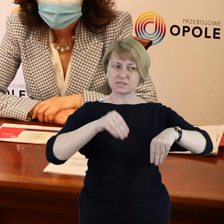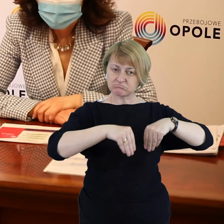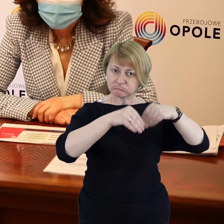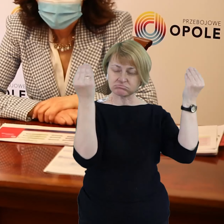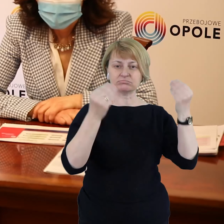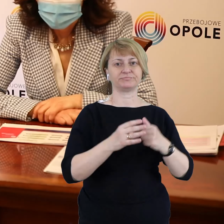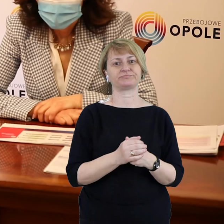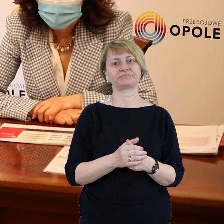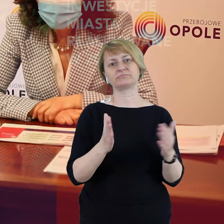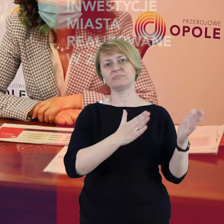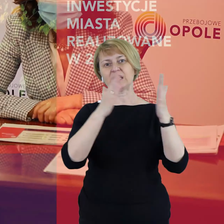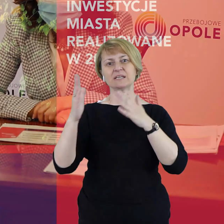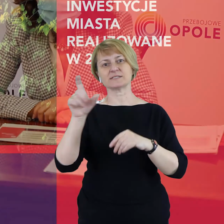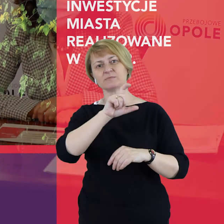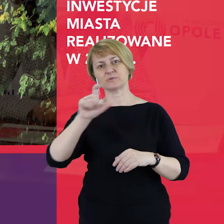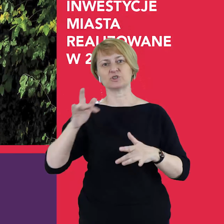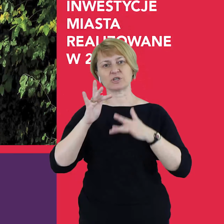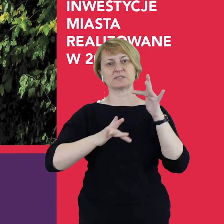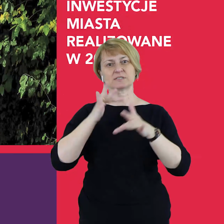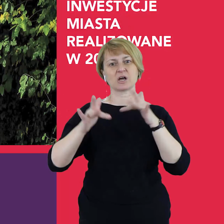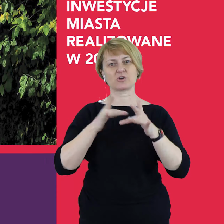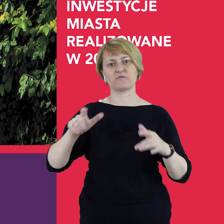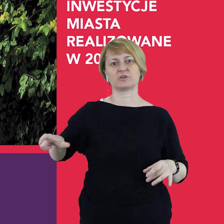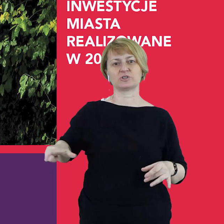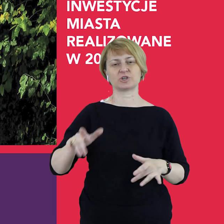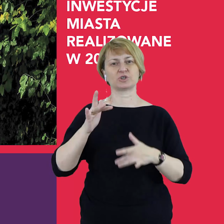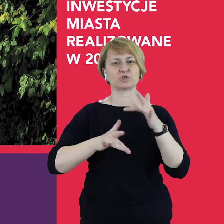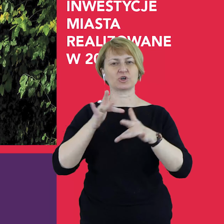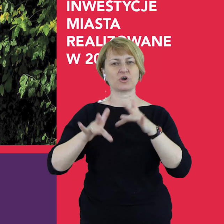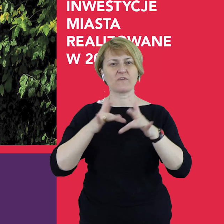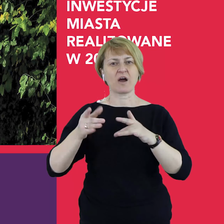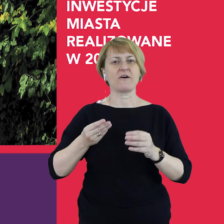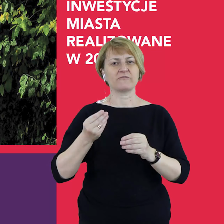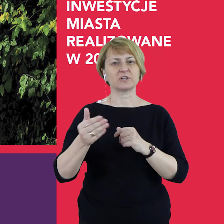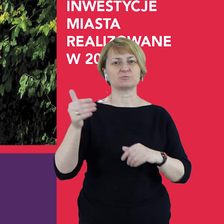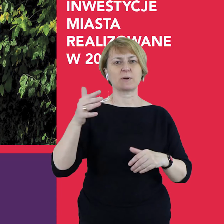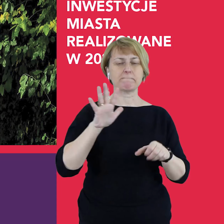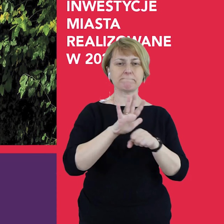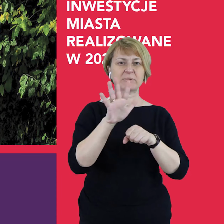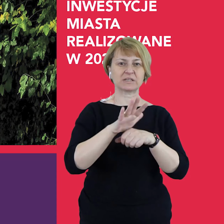jest zadowalające. Czas na rower, czyli ciąg całych ścieżek rowerowych.